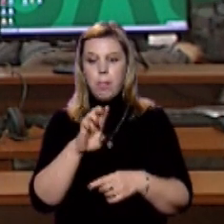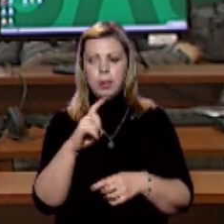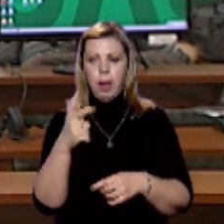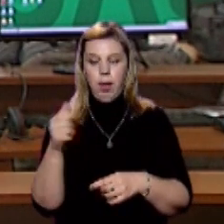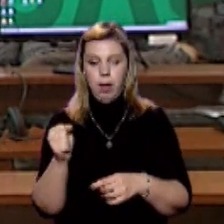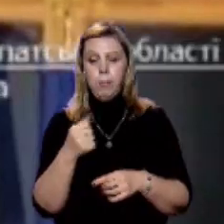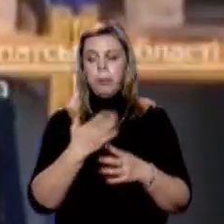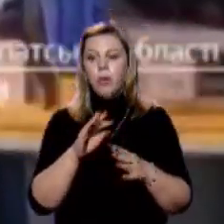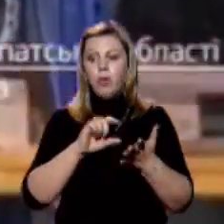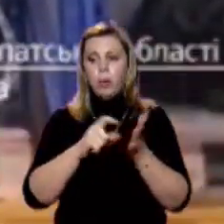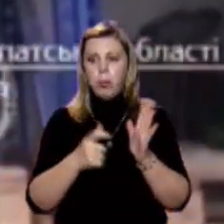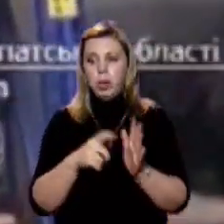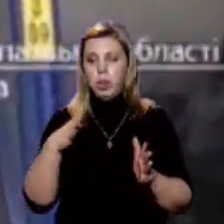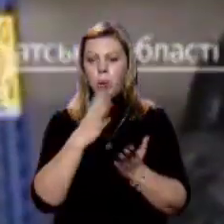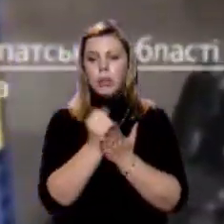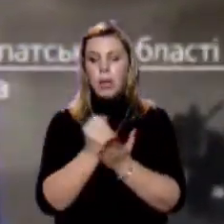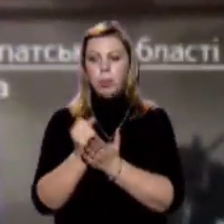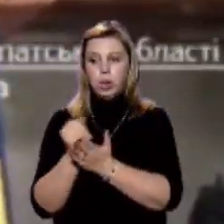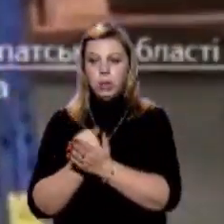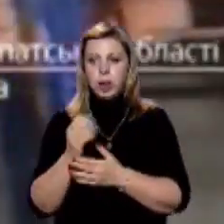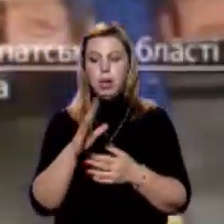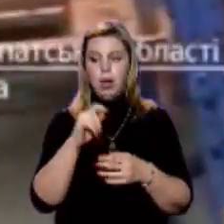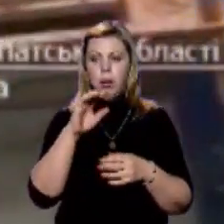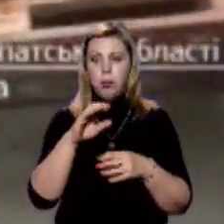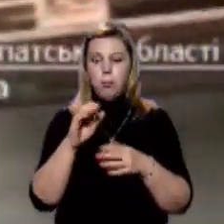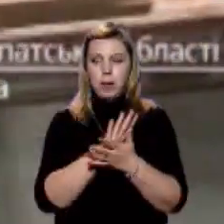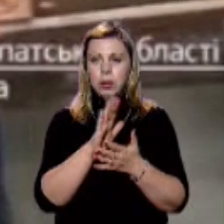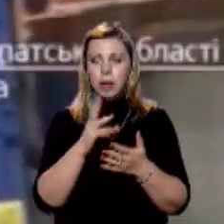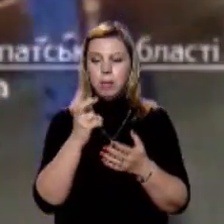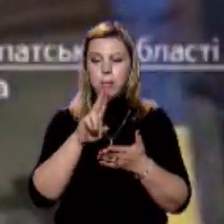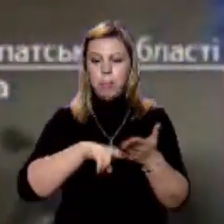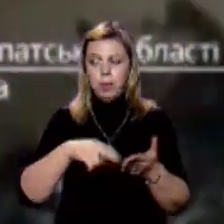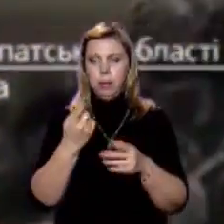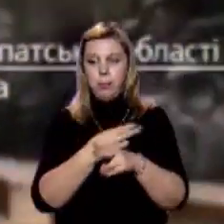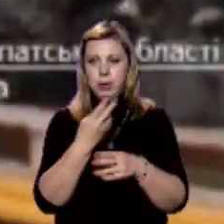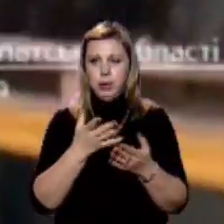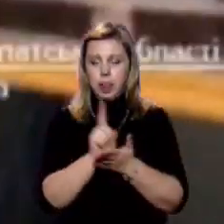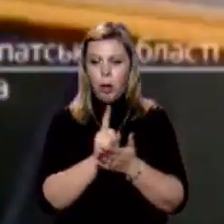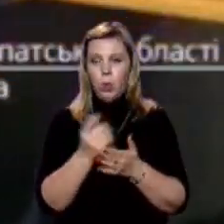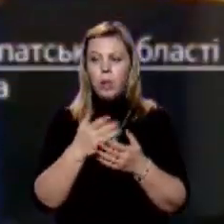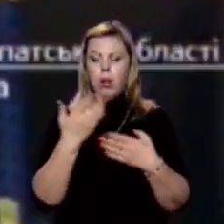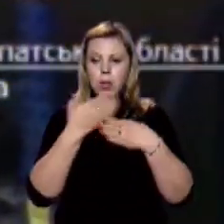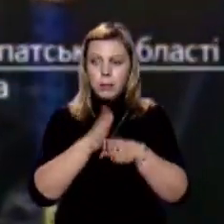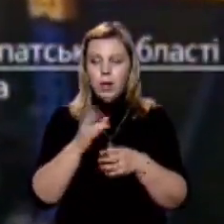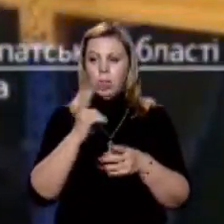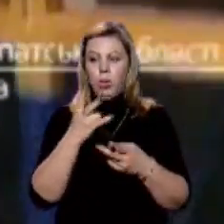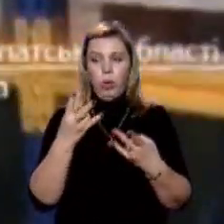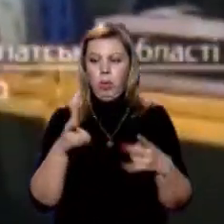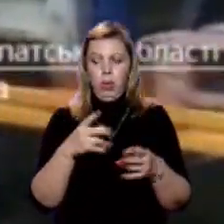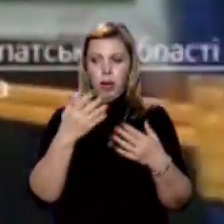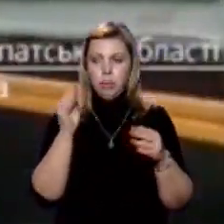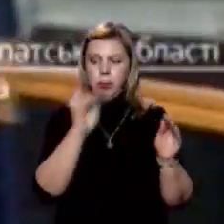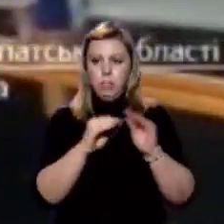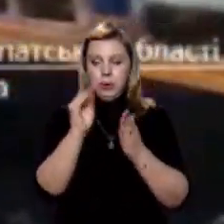Базега. У приміщеннях були запчастини, увезені до України без сплати мита. Товари попередньо подрібнювали на такі, що не підлягають